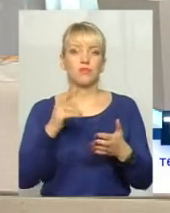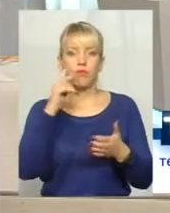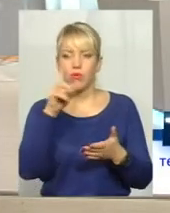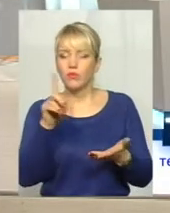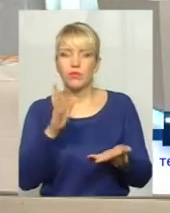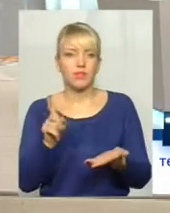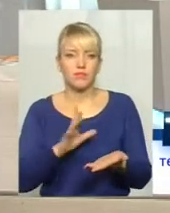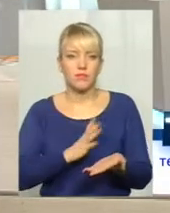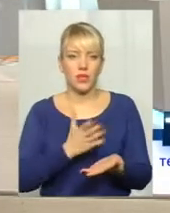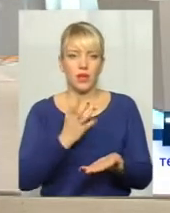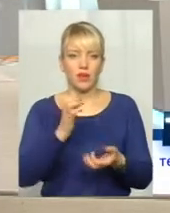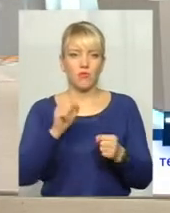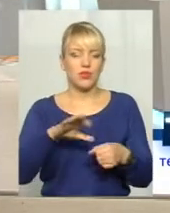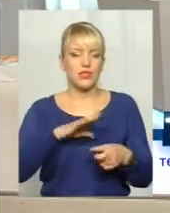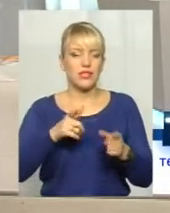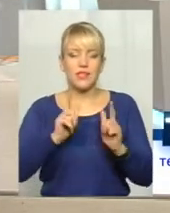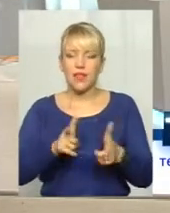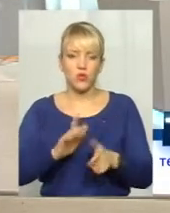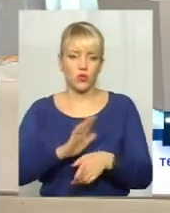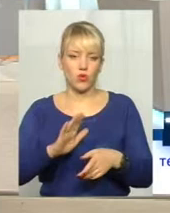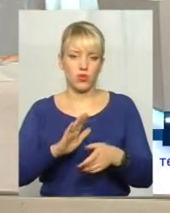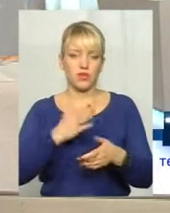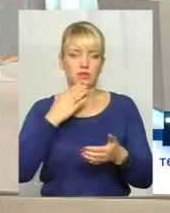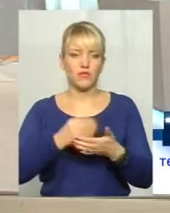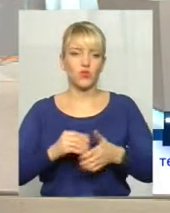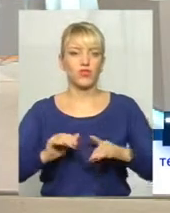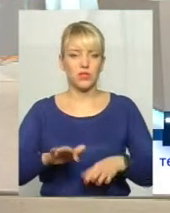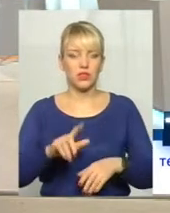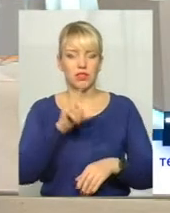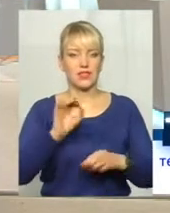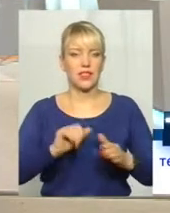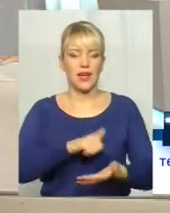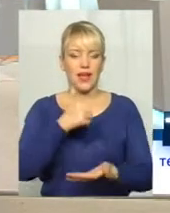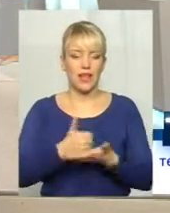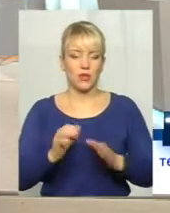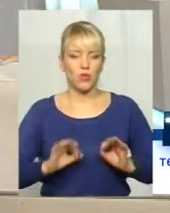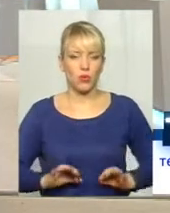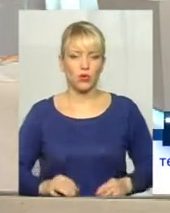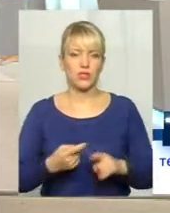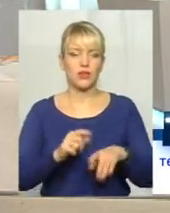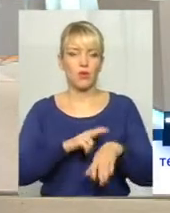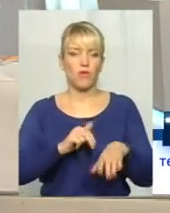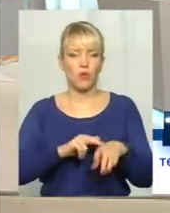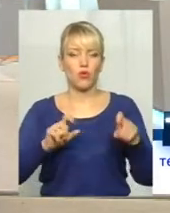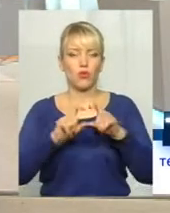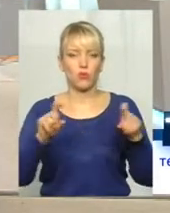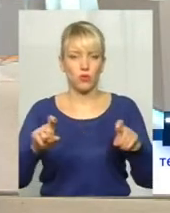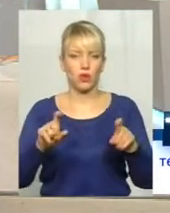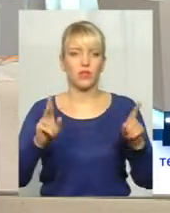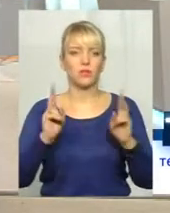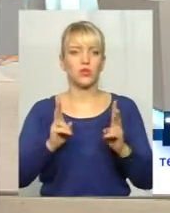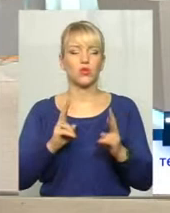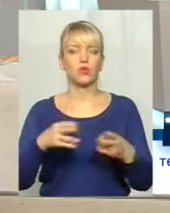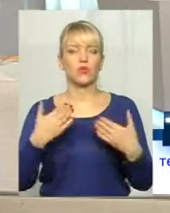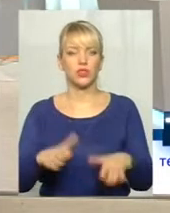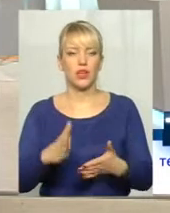помилки, десь дійсно не узгодило свої дії з Генпрокуратурою, з тими правоохоронними органами, які вже, ну, скажімо